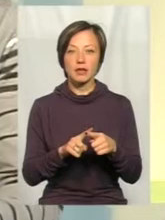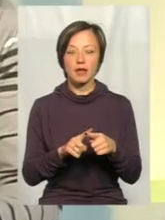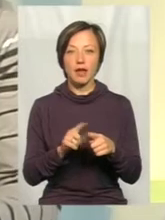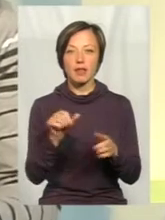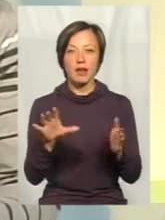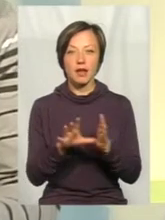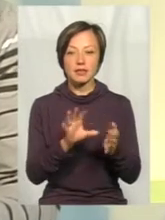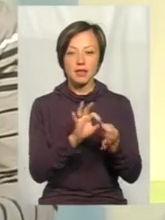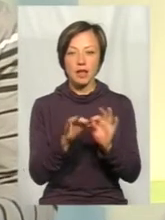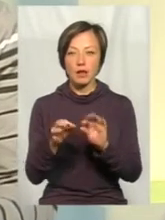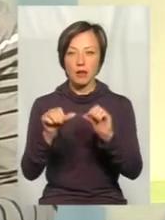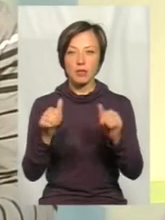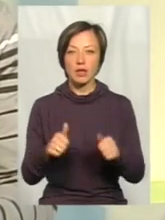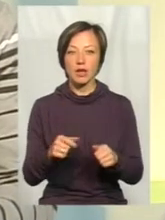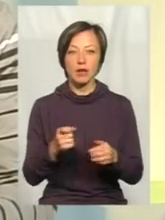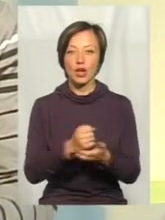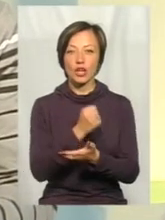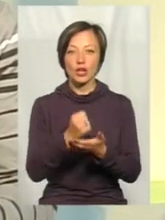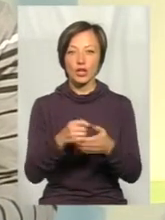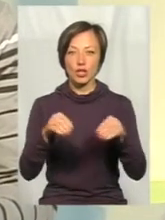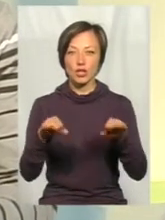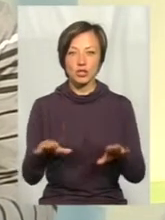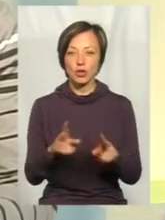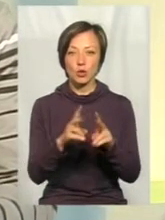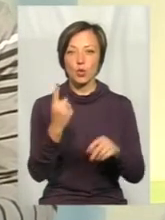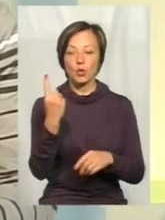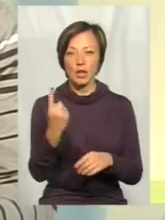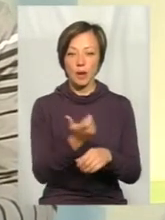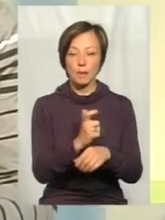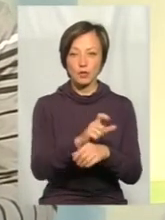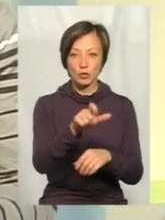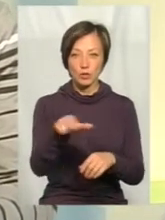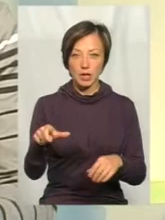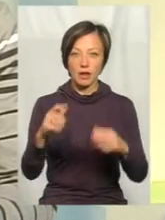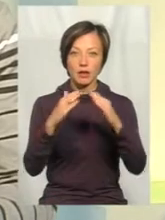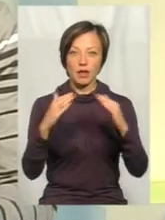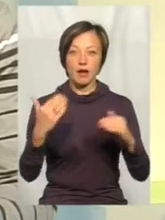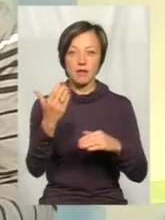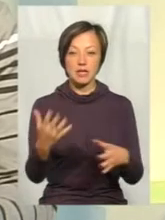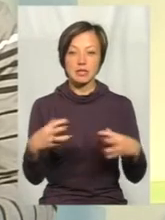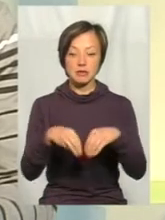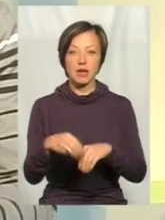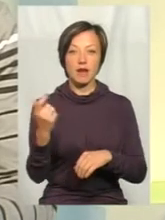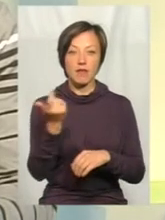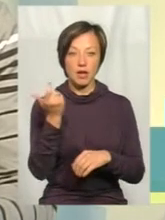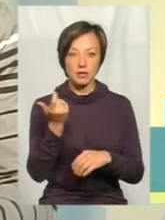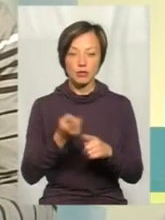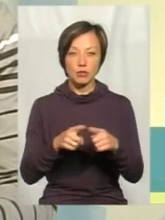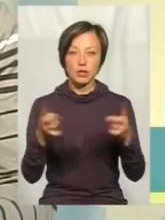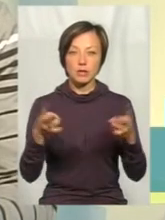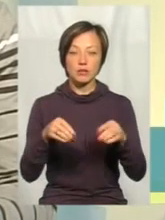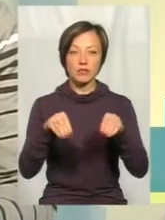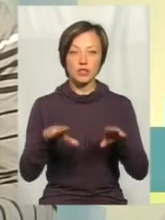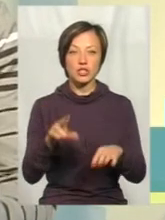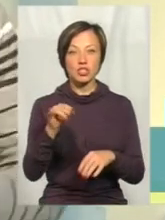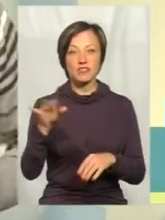тому що приймають рішення не хтось один, а да, там, більшість. Тобто. Тому дах – це є ваша спільна власність, і тому потрібно вирішити,